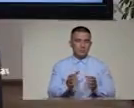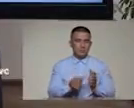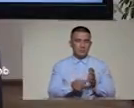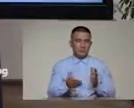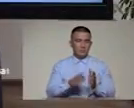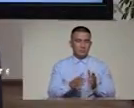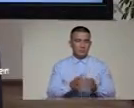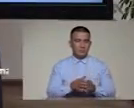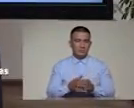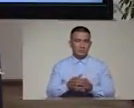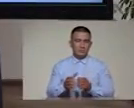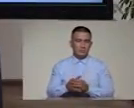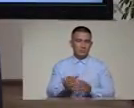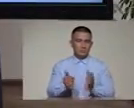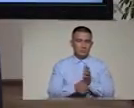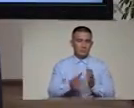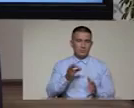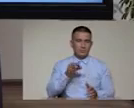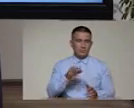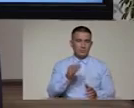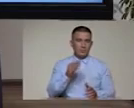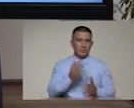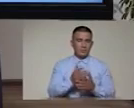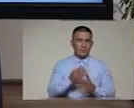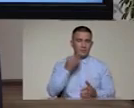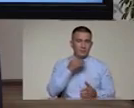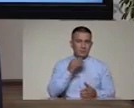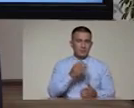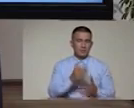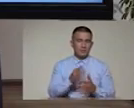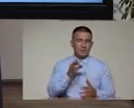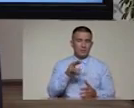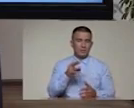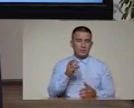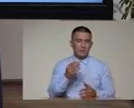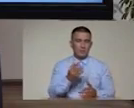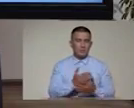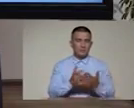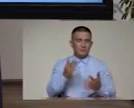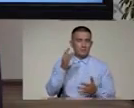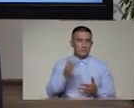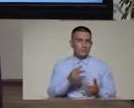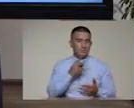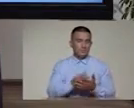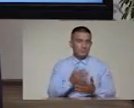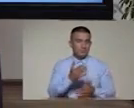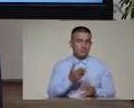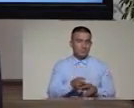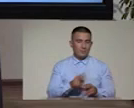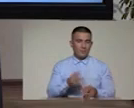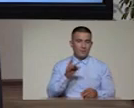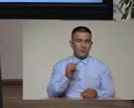bo'lib o'rgangan edik. Ot, sifat, son, olmosh, fe'l va ravish so'z